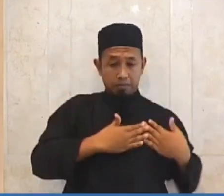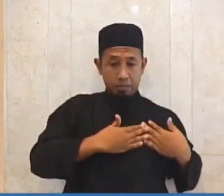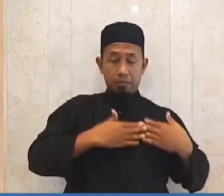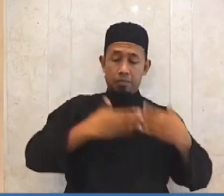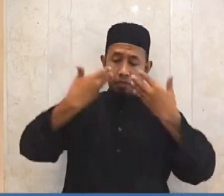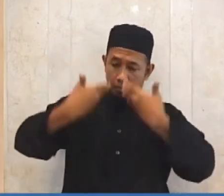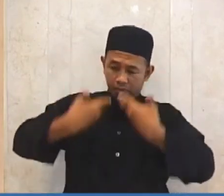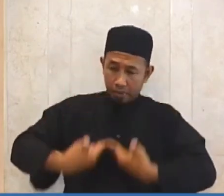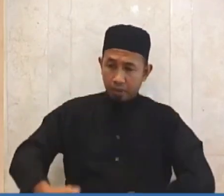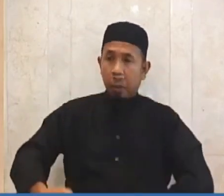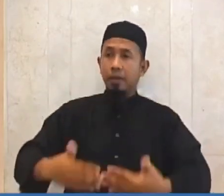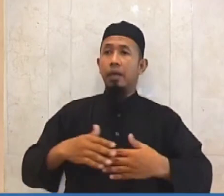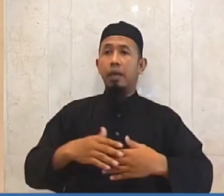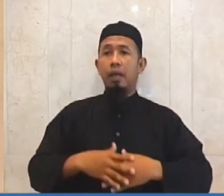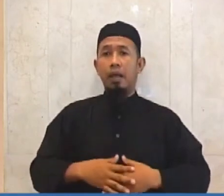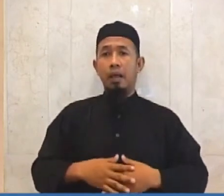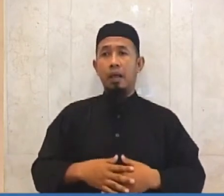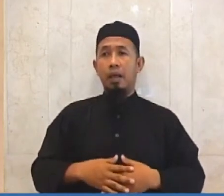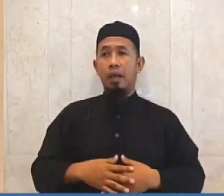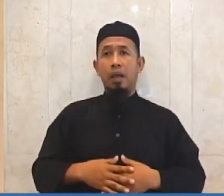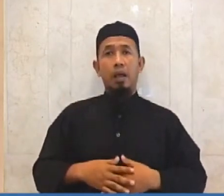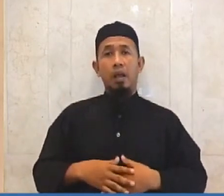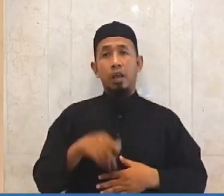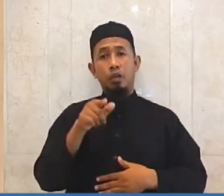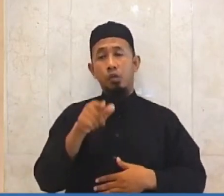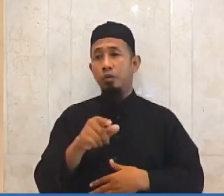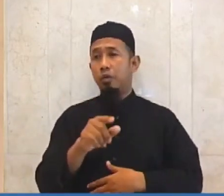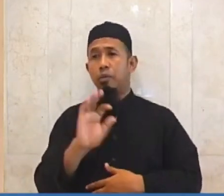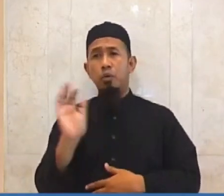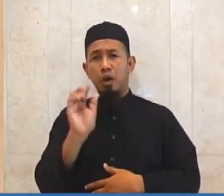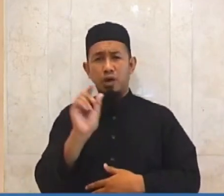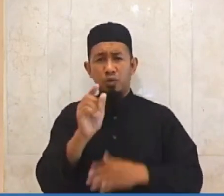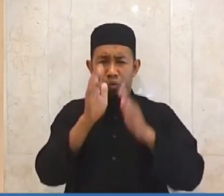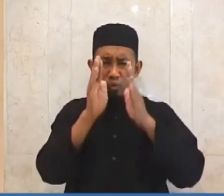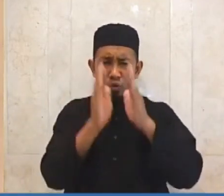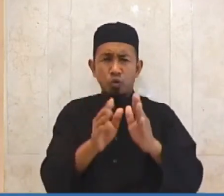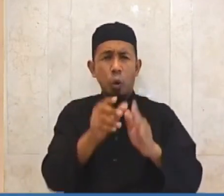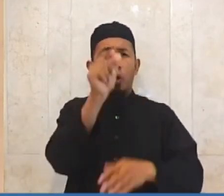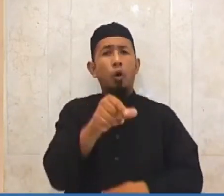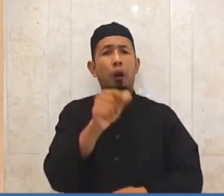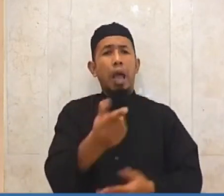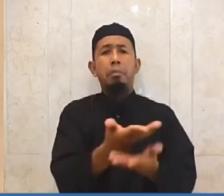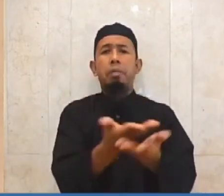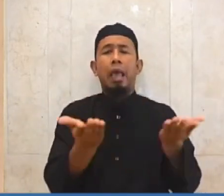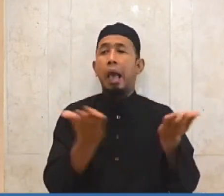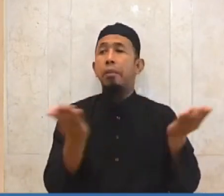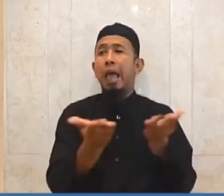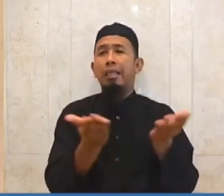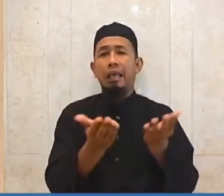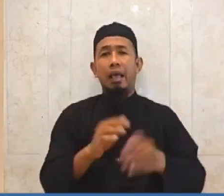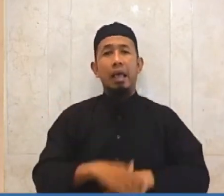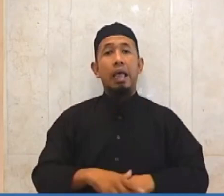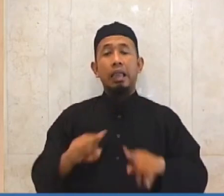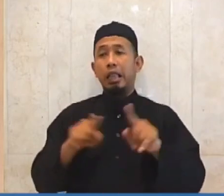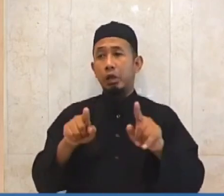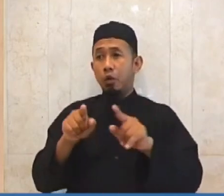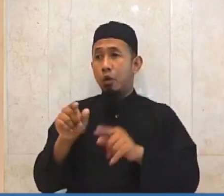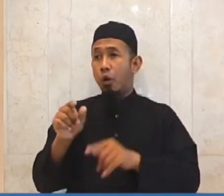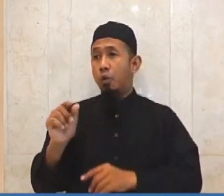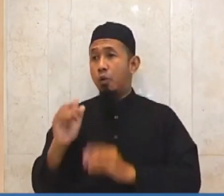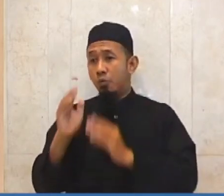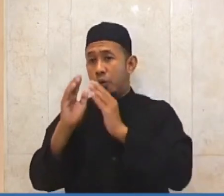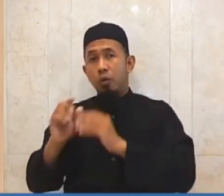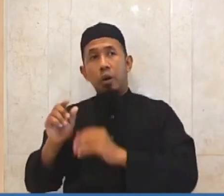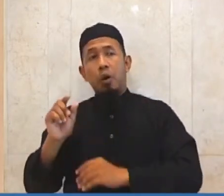spiritual tidak saja dibutuhkan oleh masyarakat biasa terlebih-lebih lagi oleh abdi negara sehingga Abdi